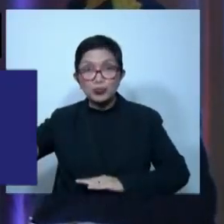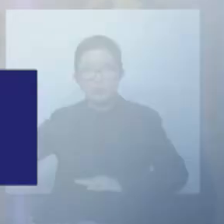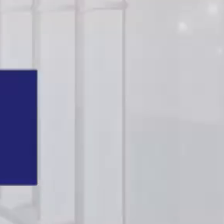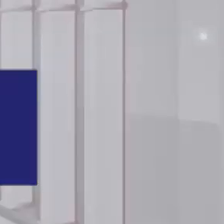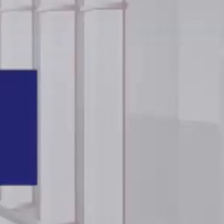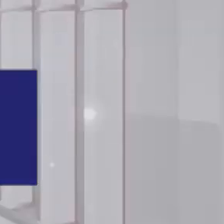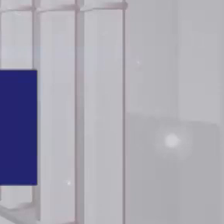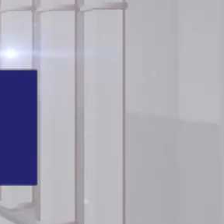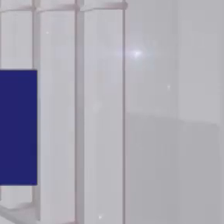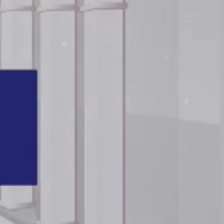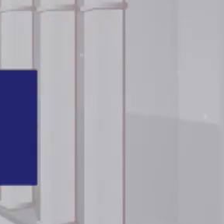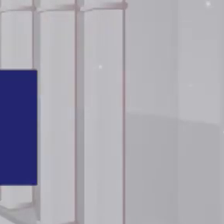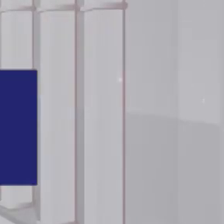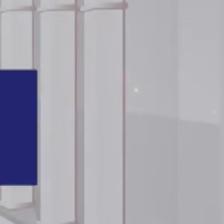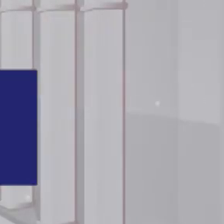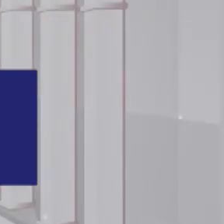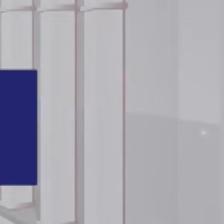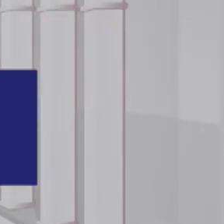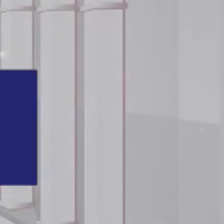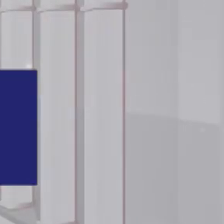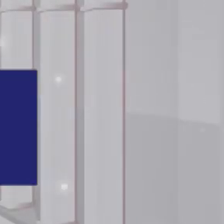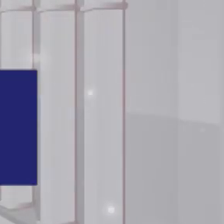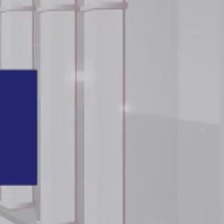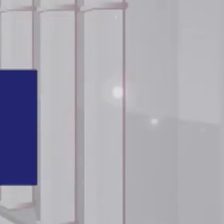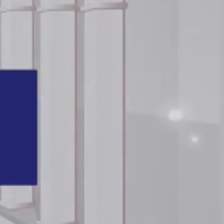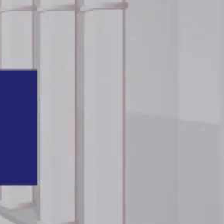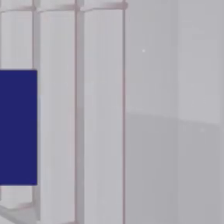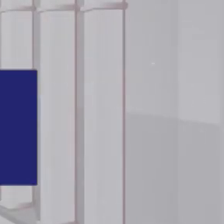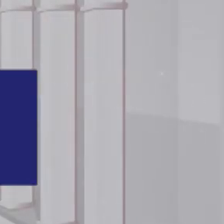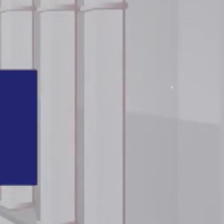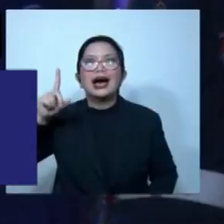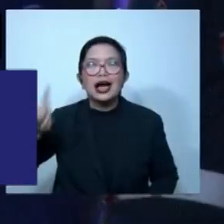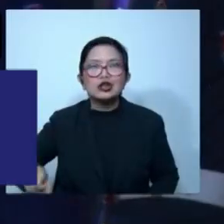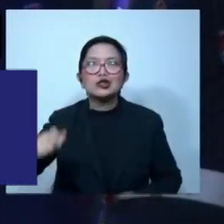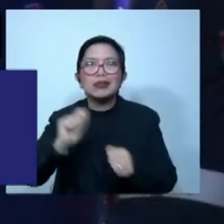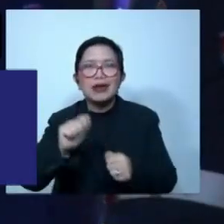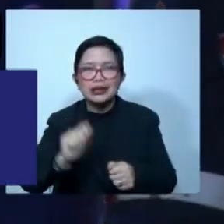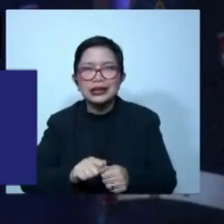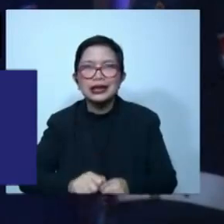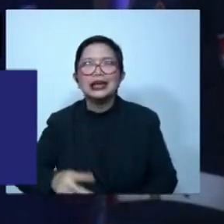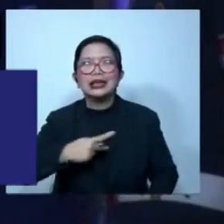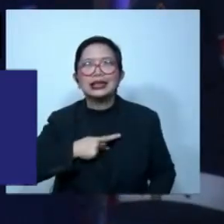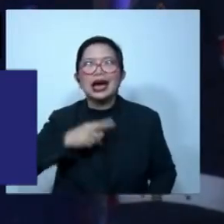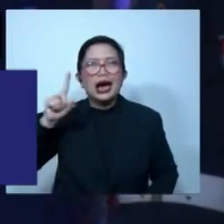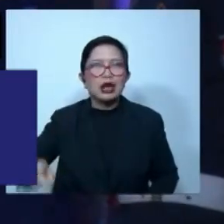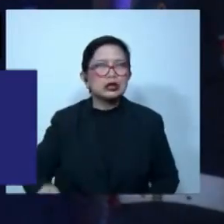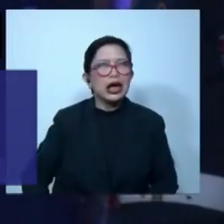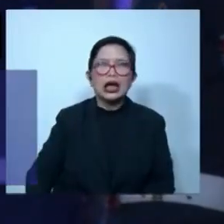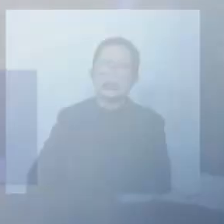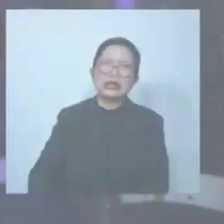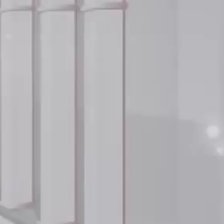hukum. Sementara capres nomor urut 2, Prabowo Subianto menyampaikan dirinya bertekad berantas korupsi sampai ke